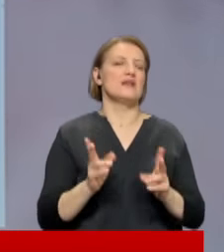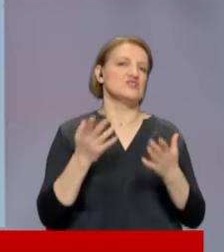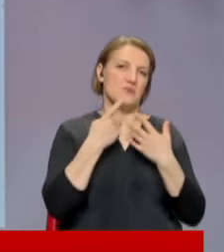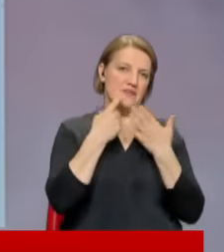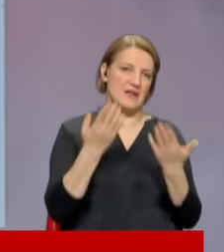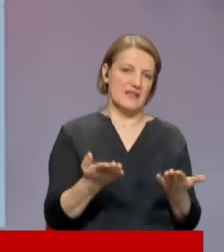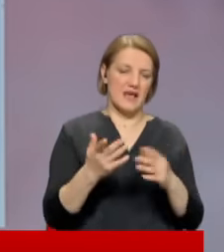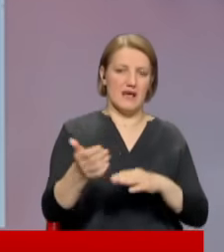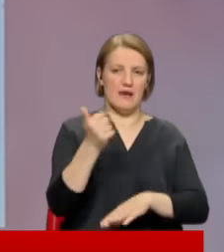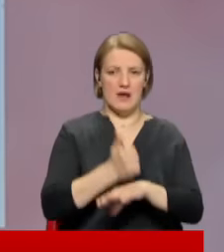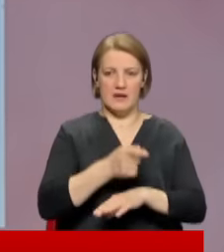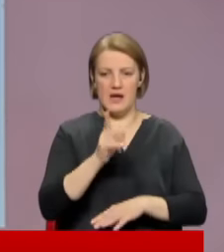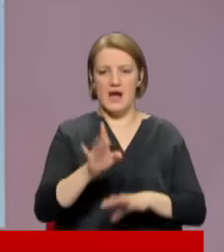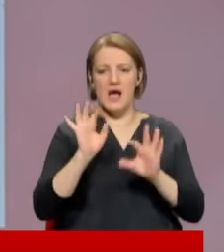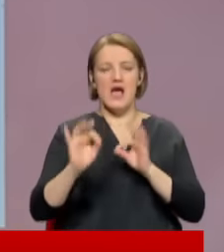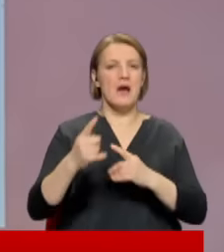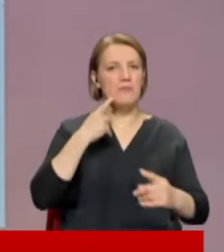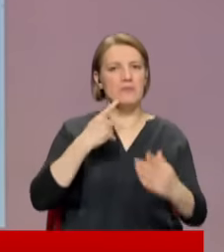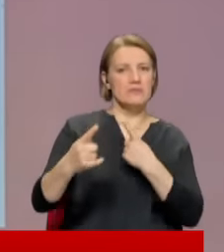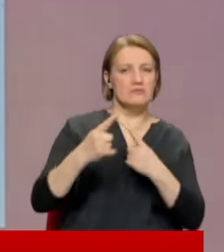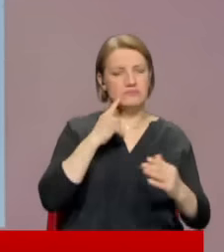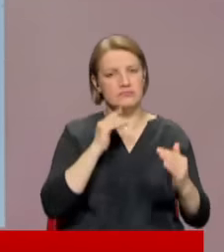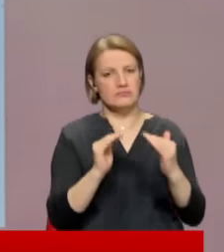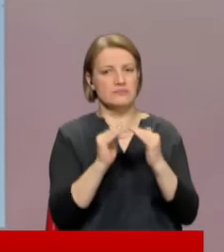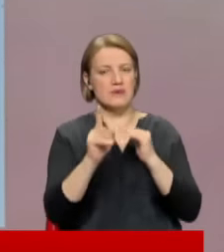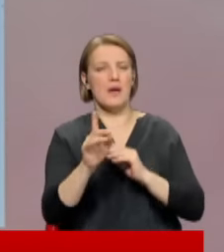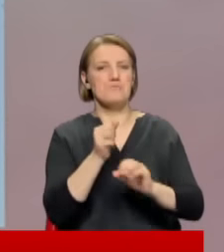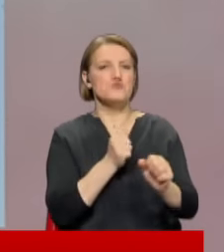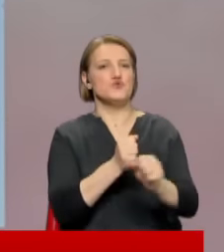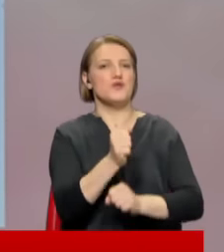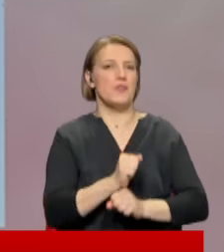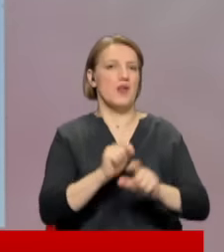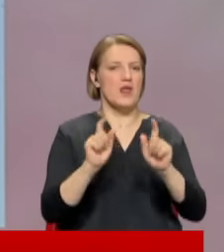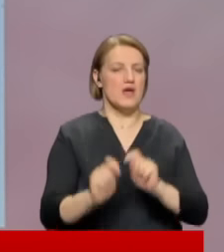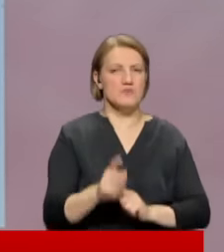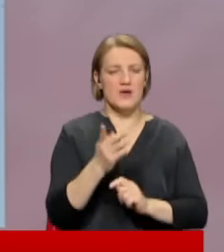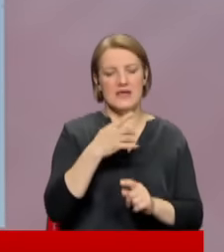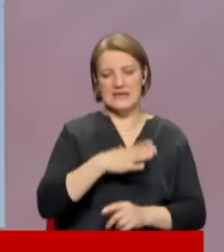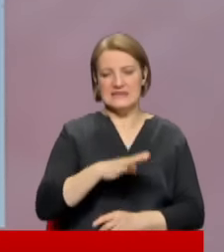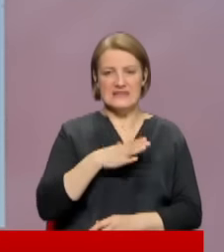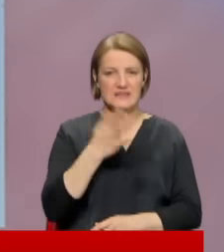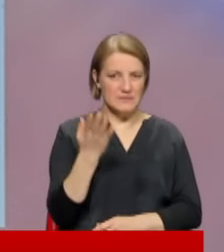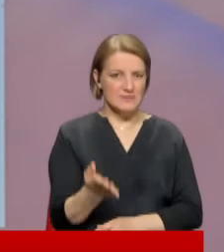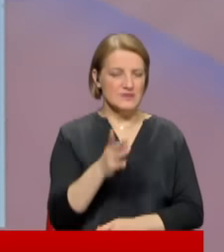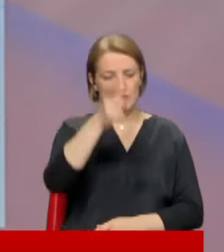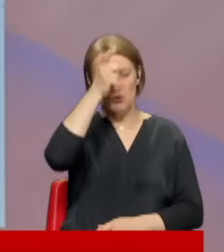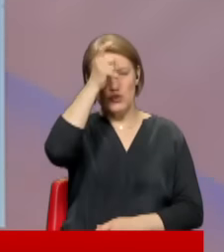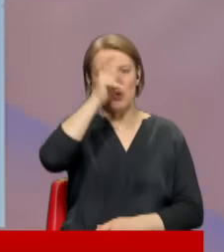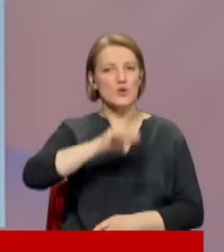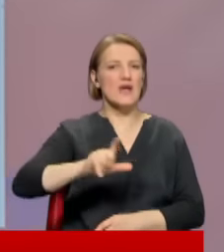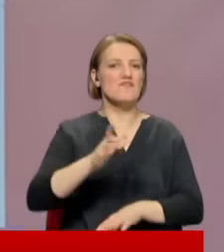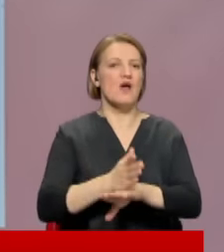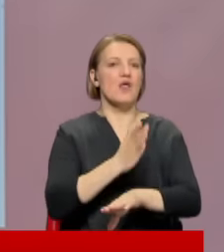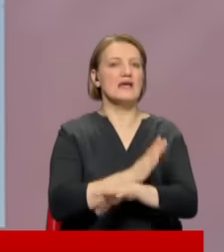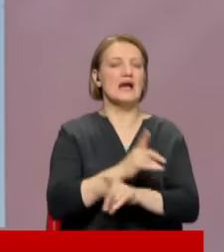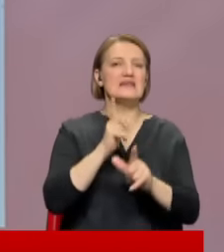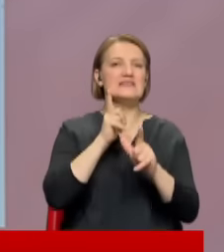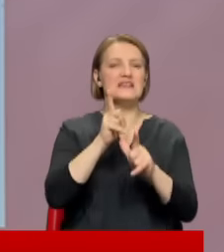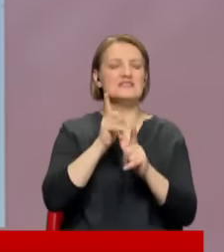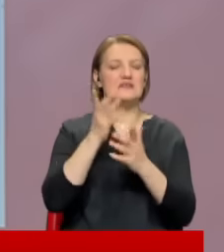Bulut. İktidarla hem müzakere hem de mücadele edeceğiz. Niyetimiz yurttaşın sesi olmak dedi. Biz